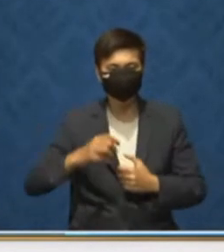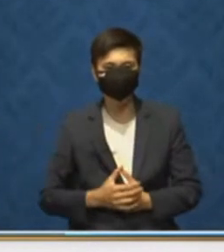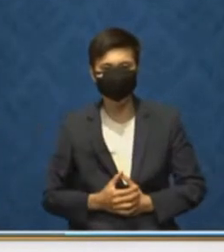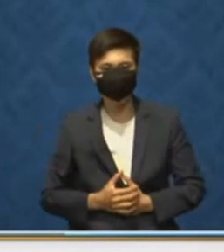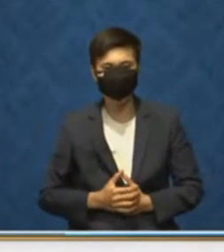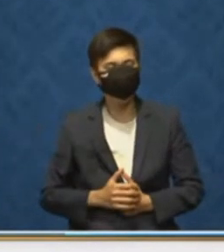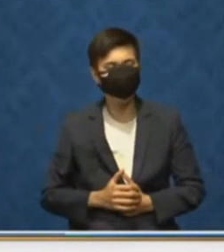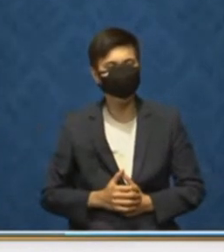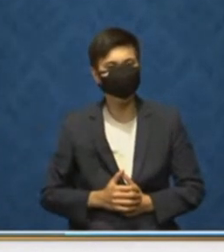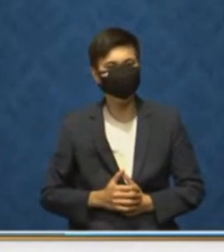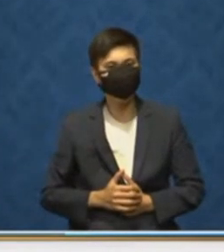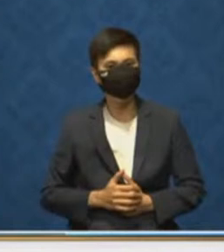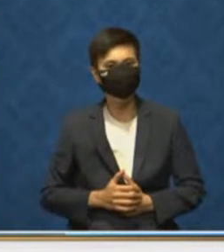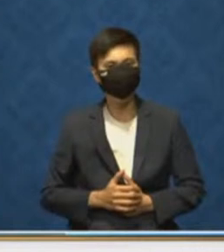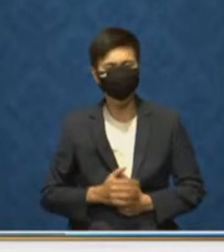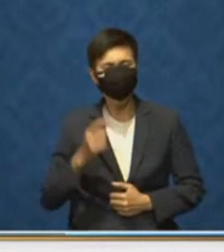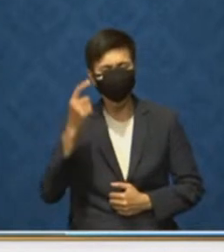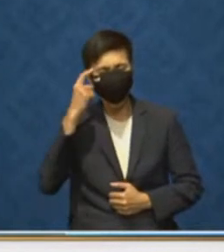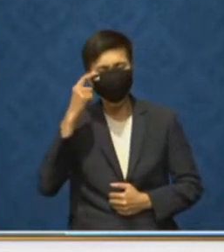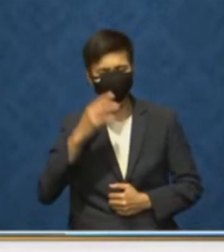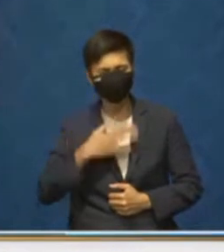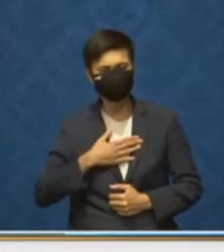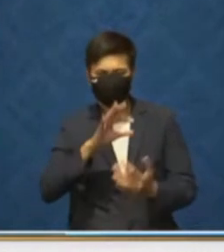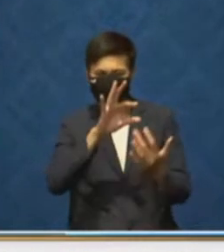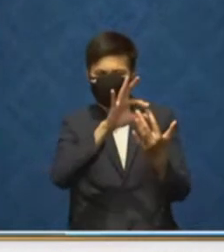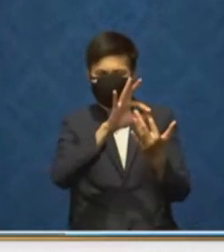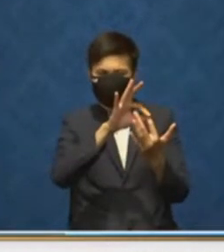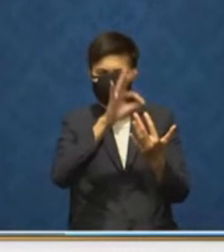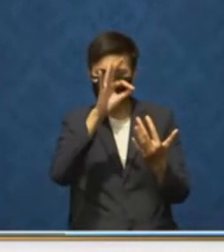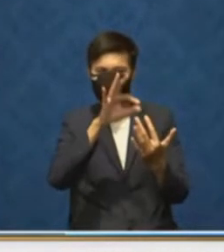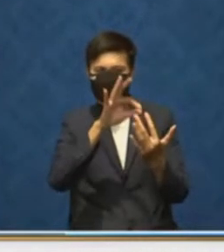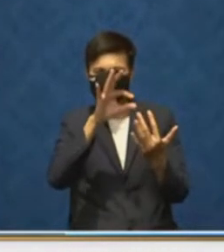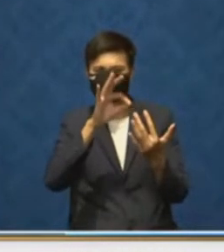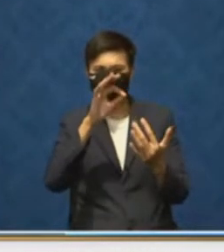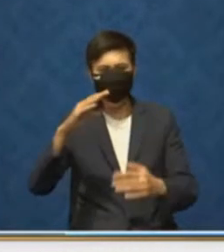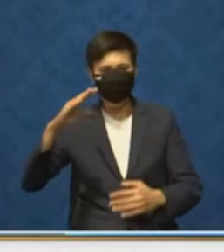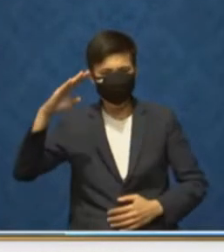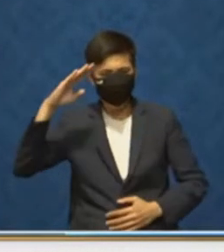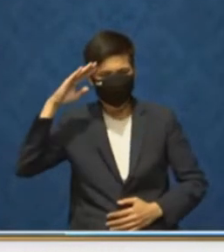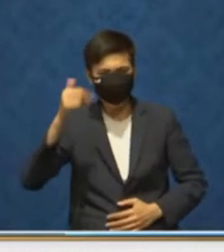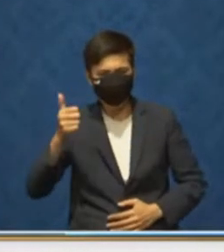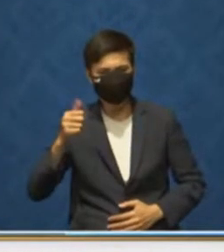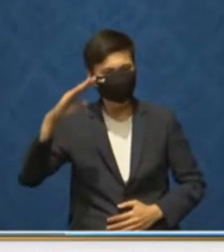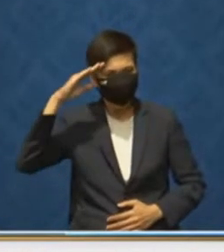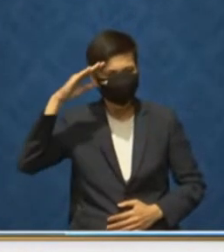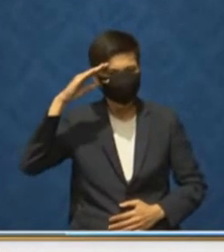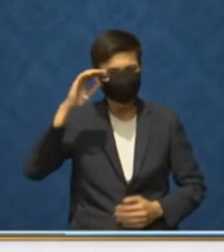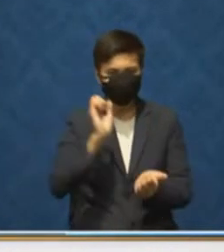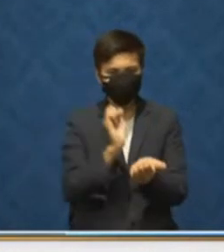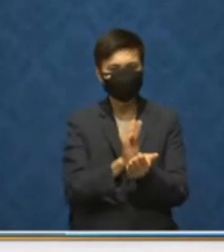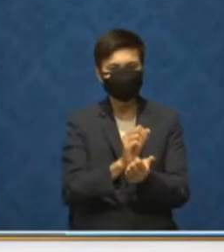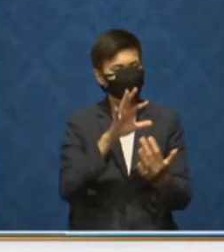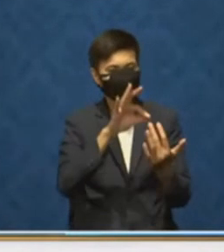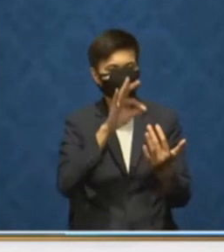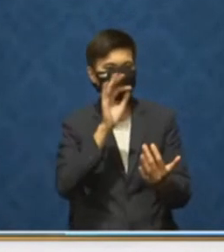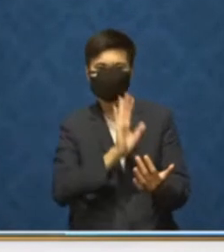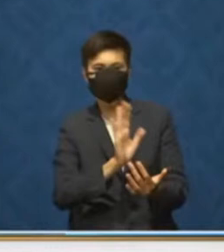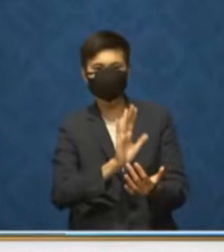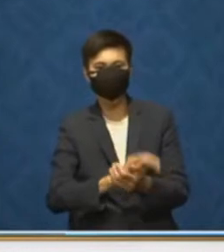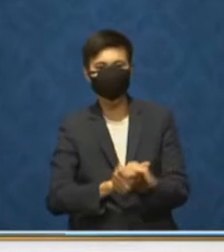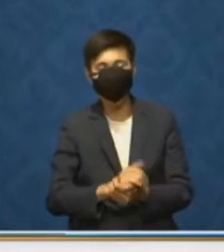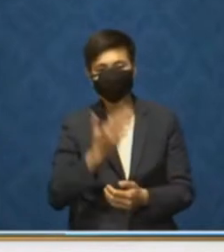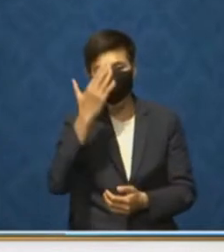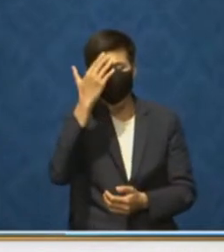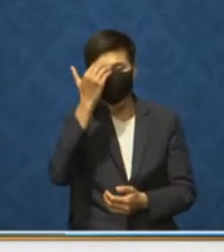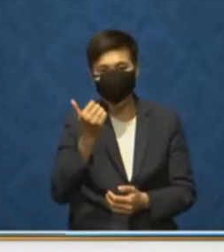ลูกนี้ผมเลือกเป็นทหารได้ดีกว่านะไม่เลือกไปตำรวจหรอกนะครับอ่ะโทษตำรวจสมัยพ่อทหาร